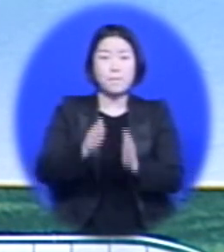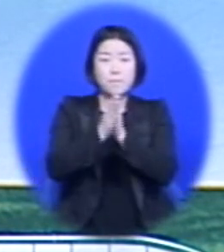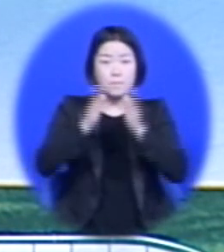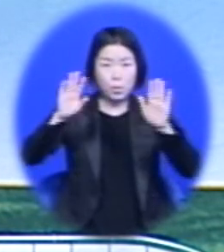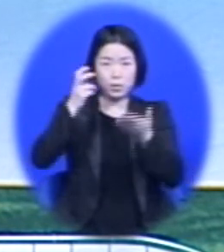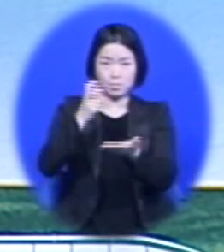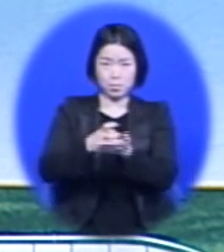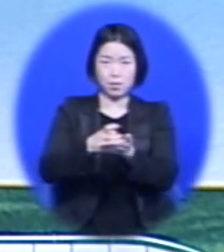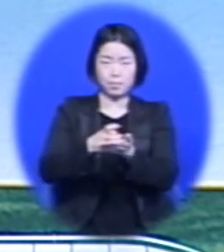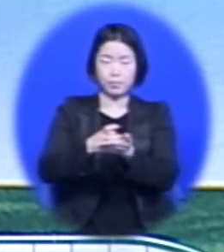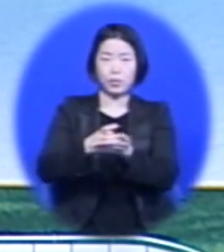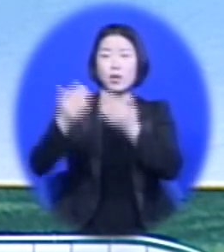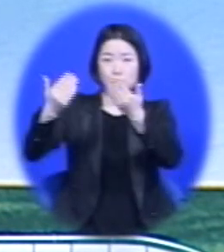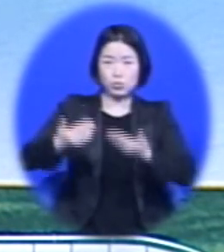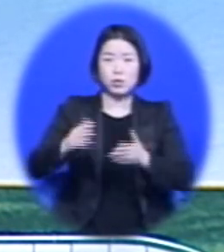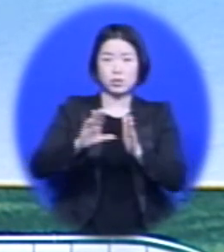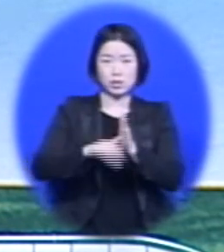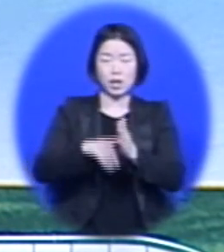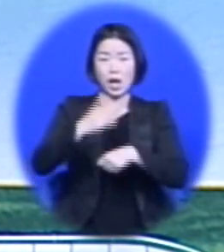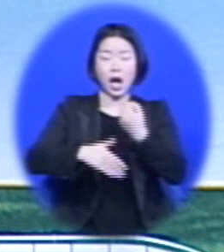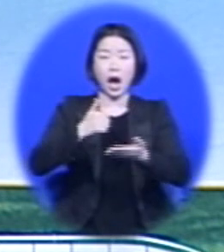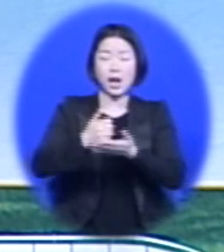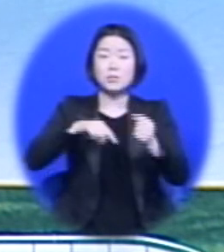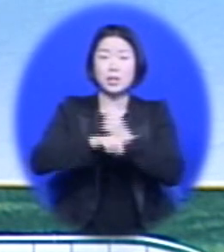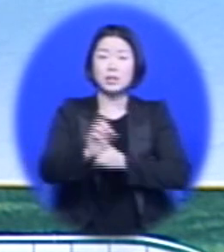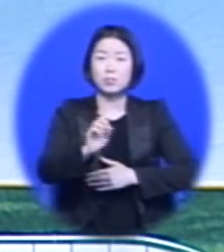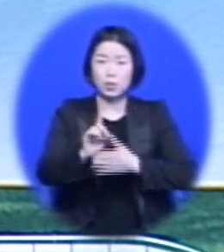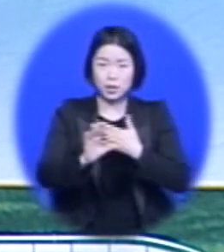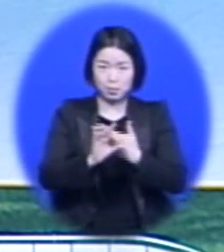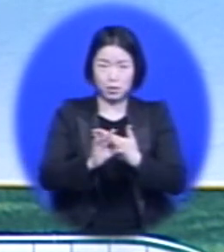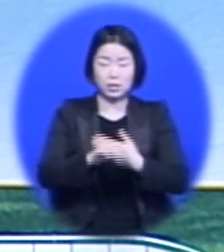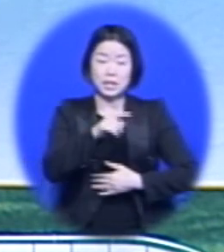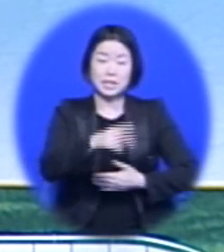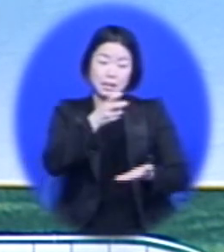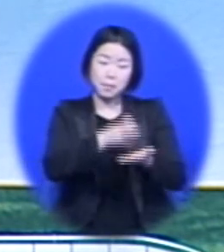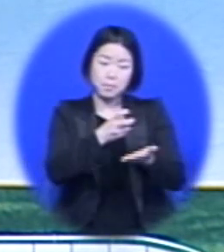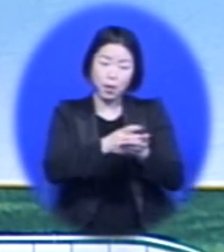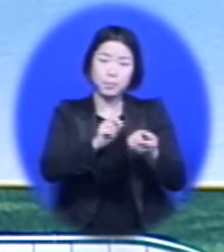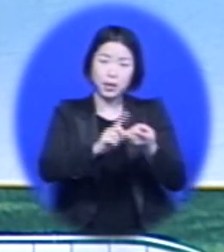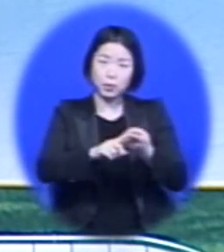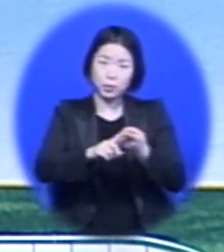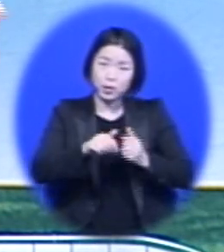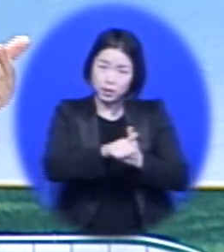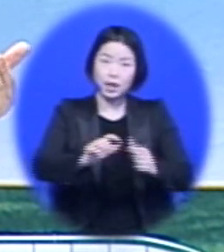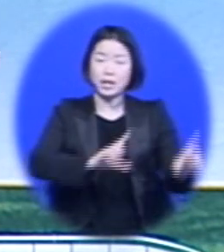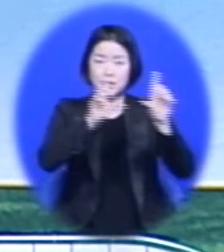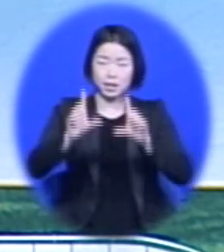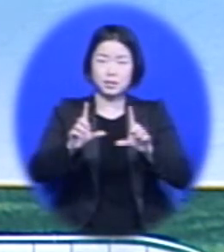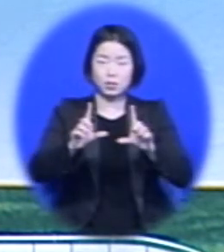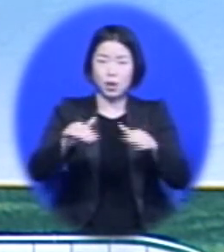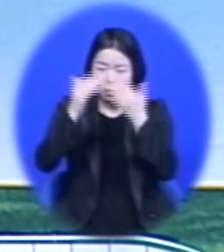율법을 하나님이 우리에게 주셨을 때 하나님의 뜻은 그 이 율법대로 살아서 모든 사람들이